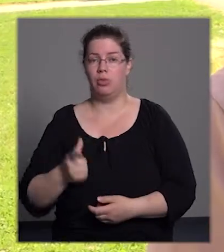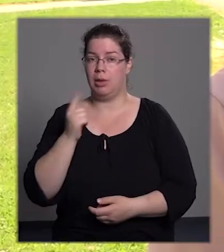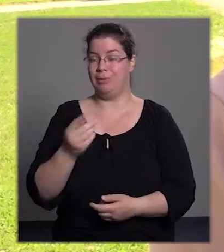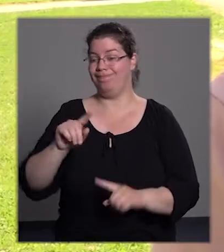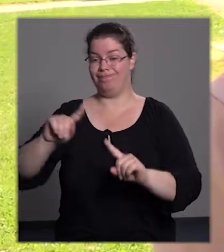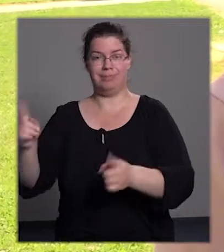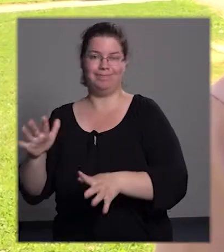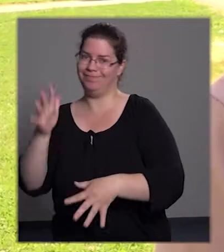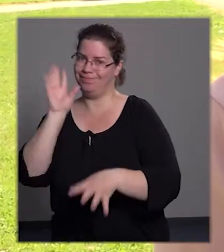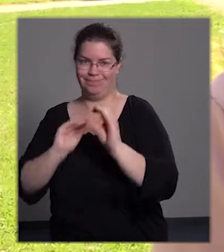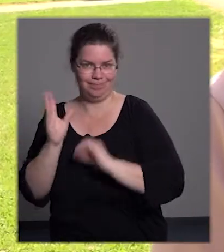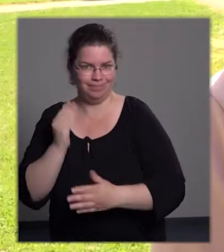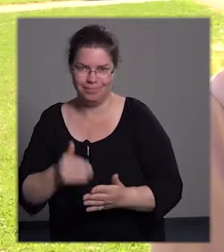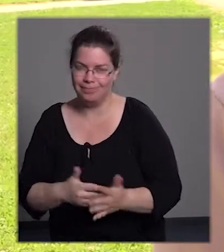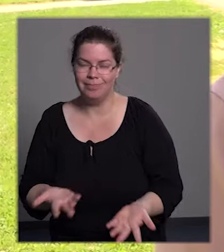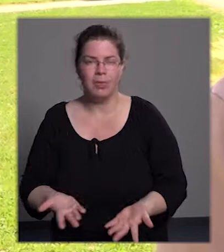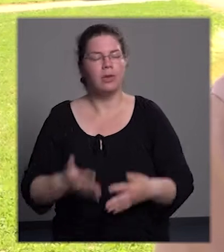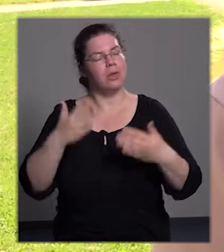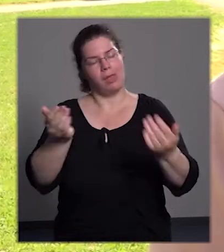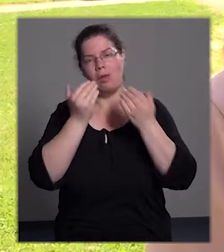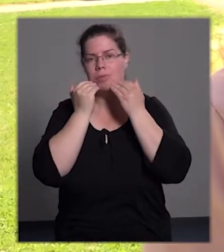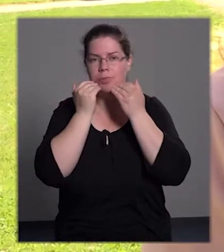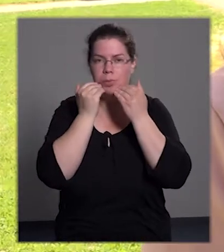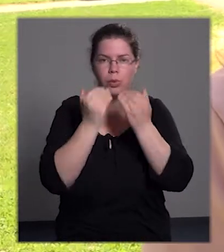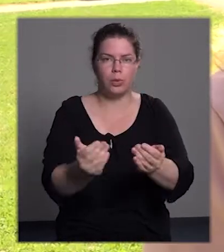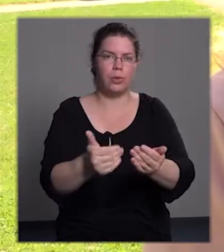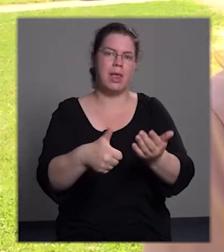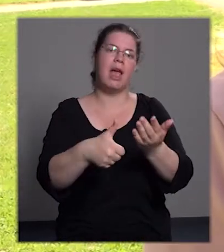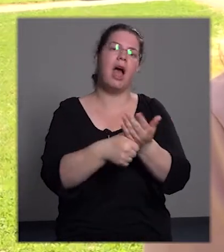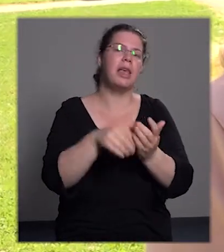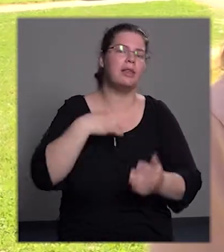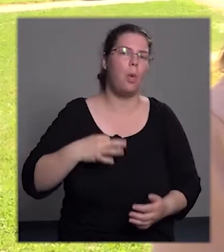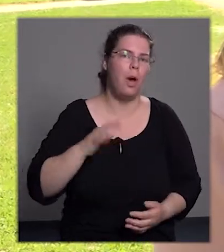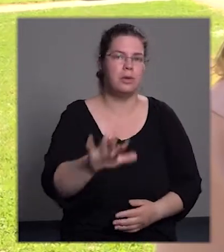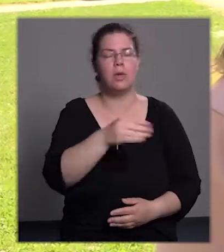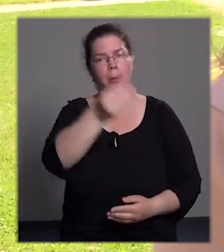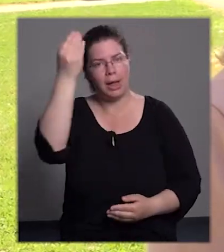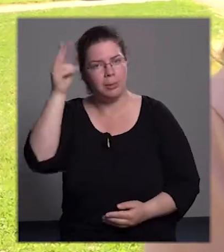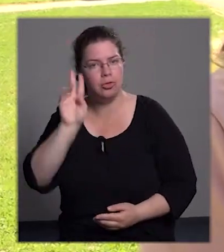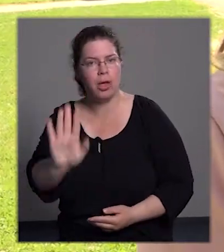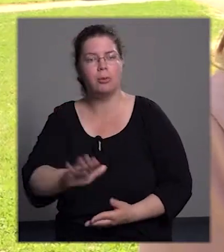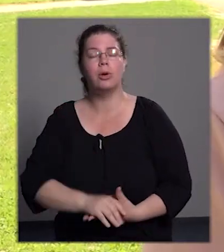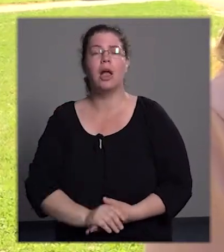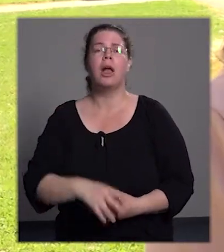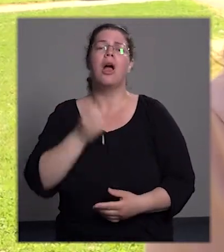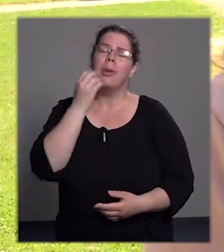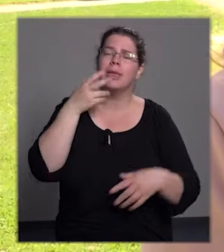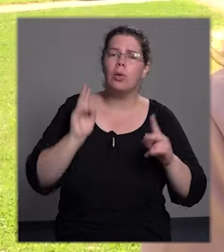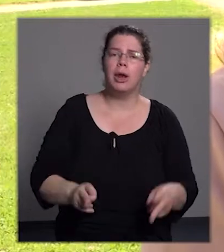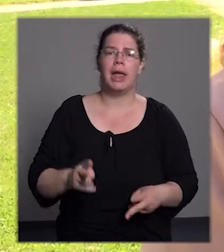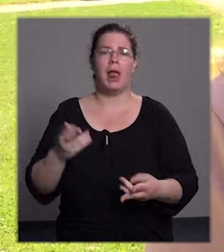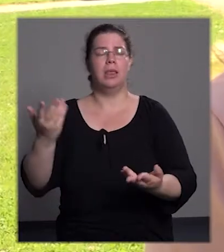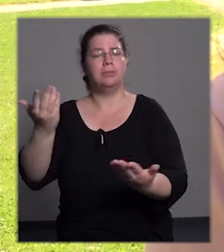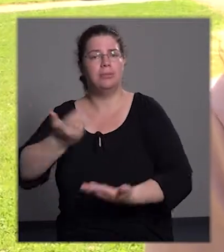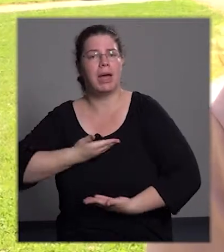tapasztaltam. Úgyhogy nagyon nagy köszönet éri a jegyzőasszonyt, a polgármesterület, akik amikor kellett, megkaptuk